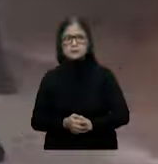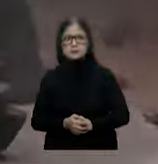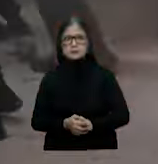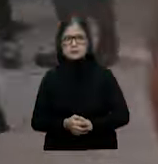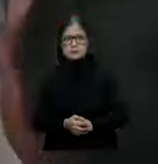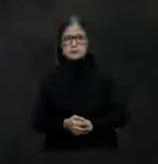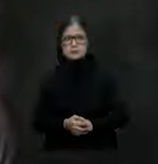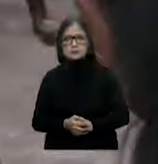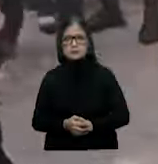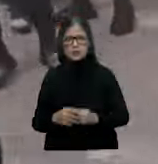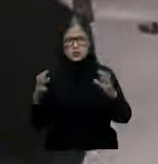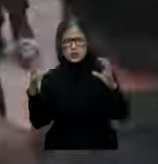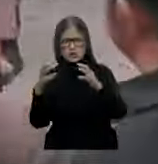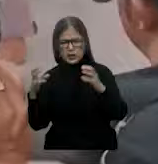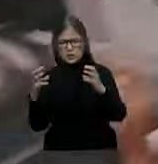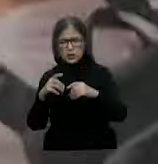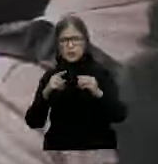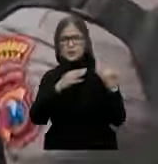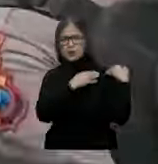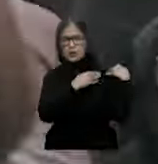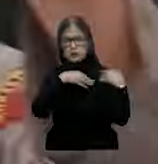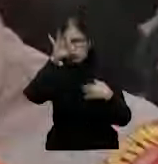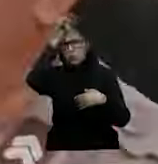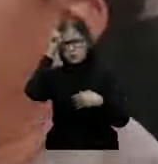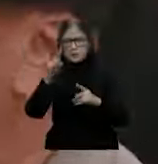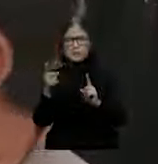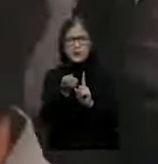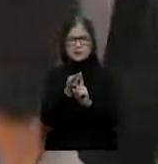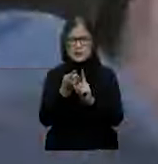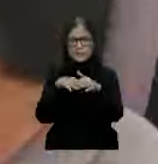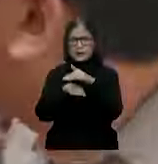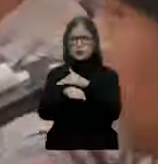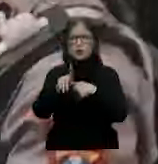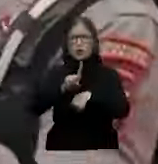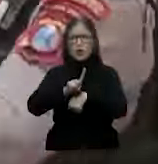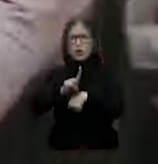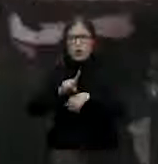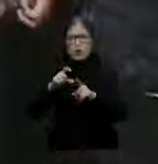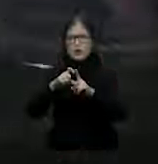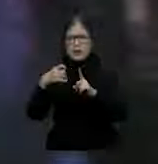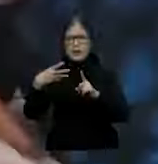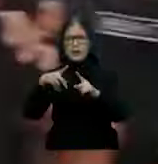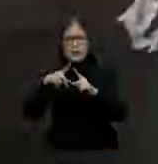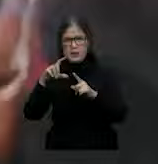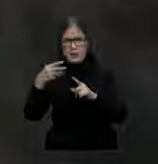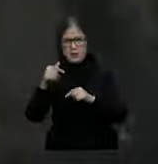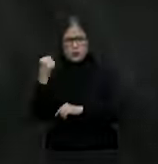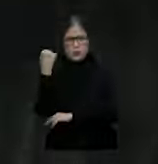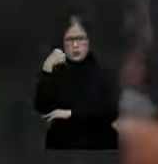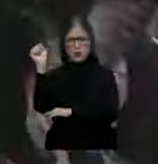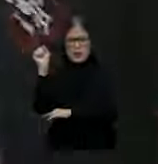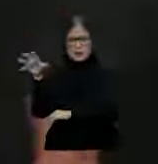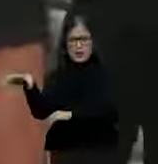Massa nyaris terlibat bentrok dengan petugas kepolisian akibat memaksa masuk ke dalam dealer. Aksi ini dilakukan memprotes penyitaan 3 mobil